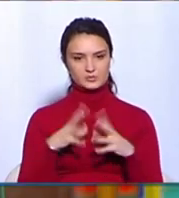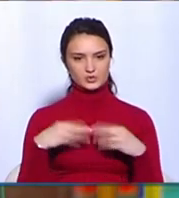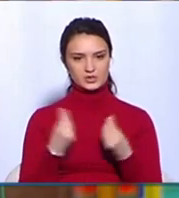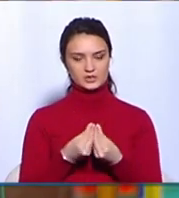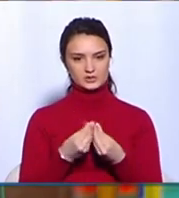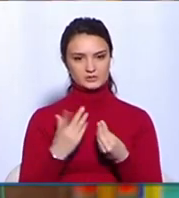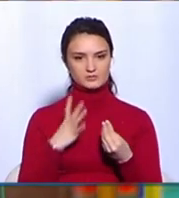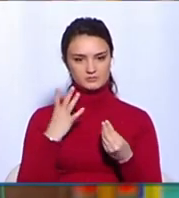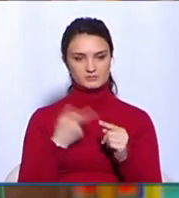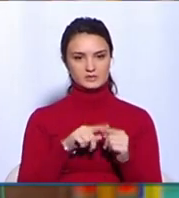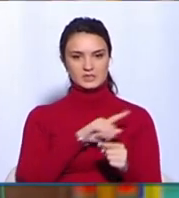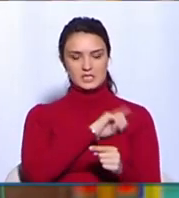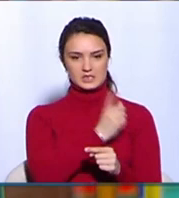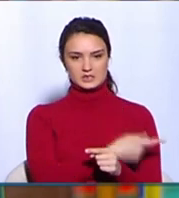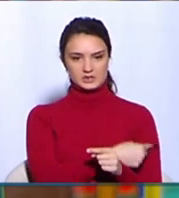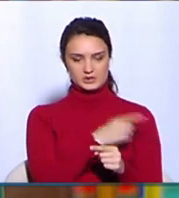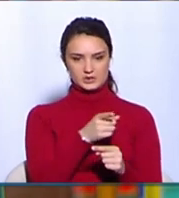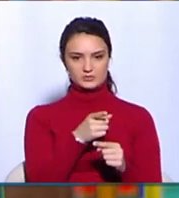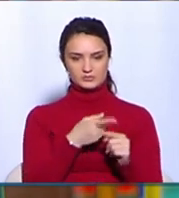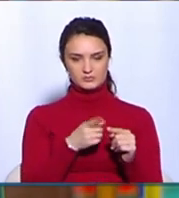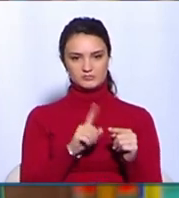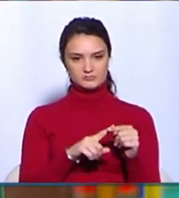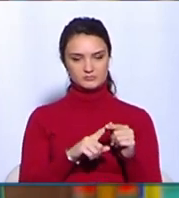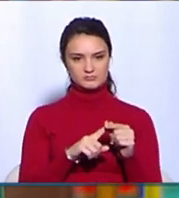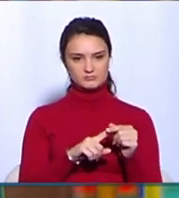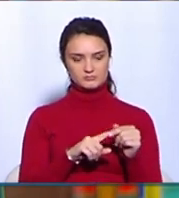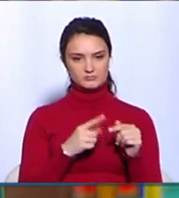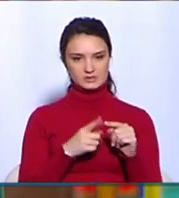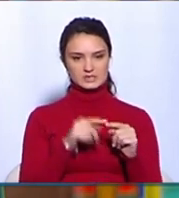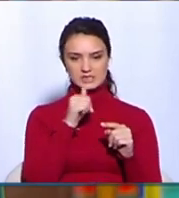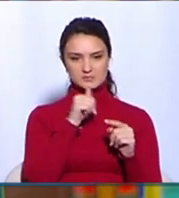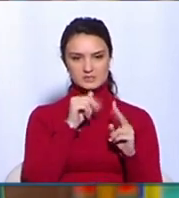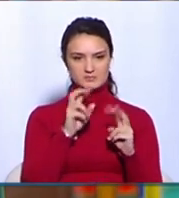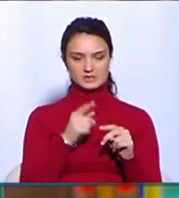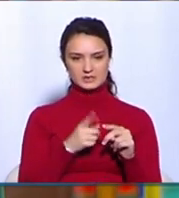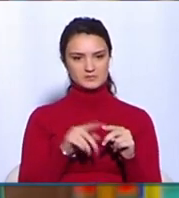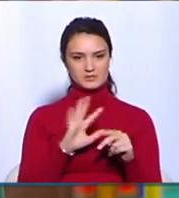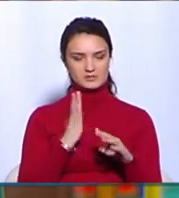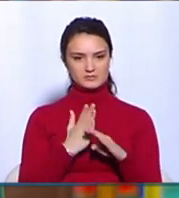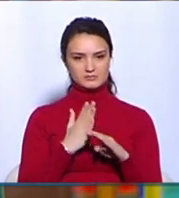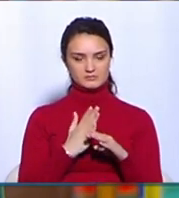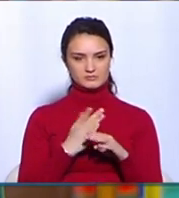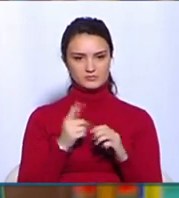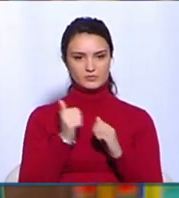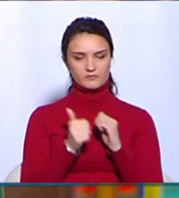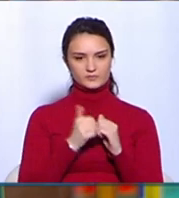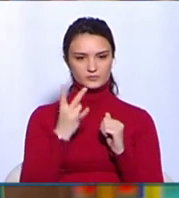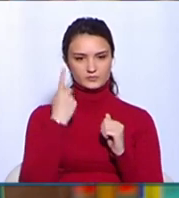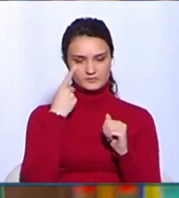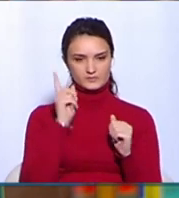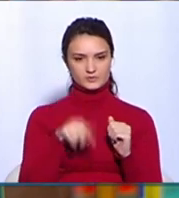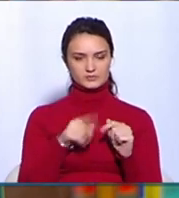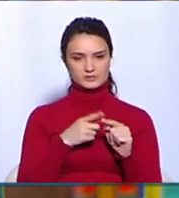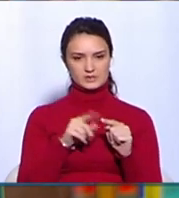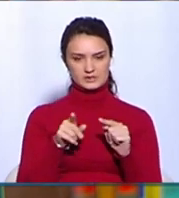ოჯახში, გააძლიეროს და გაიტანოს გარასამყაროზე. ეს ექსპერიმენტირება არ არის. ყოველთვის უნდა ვიცოდეთ, რომ ეს